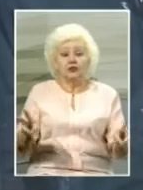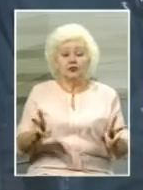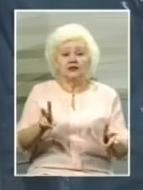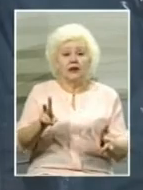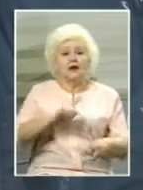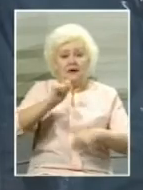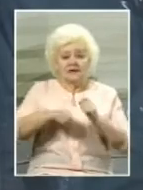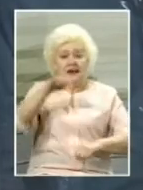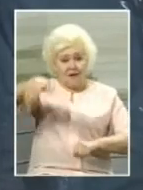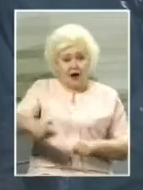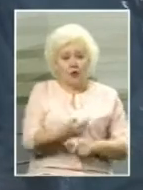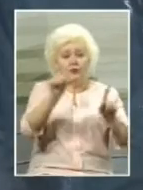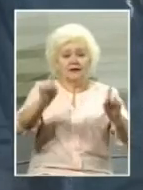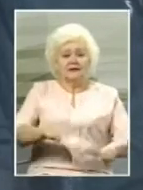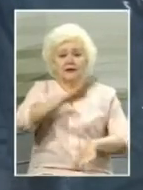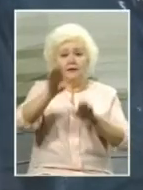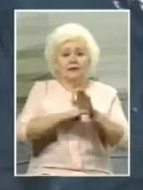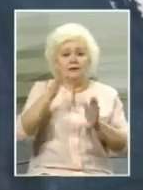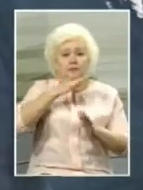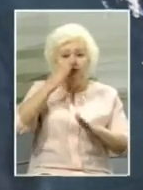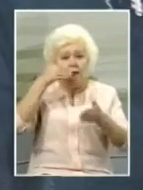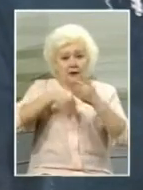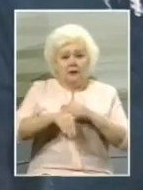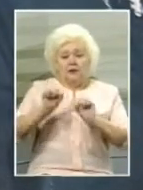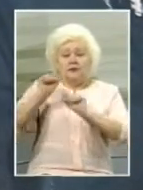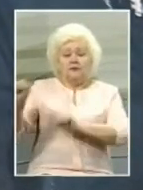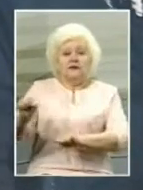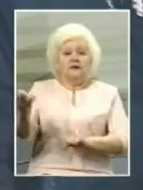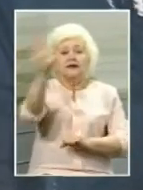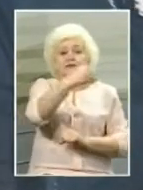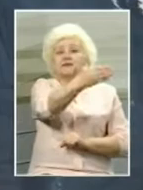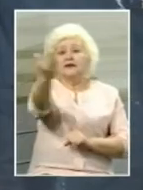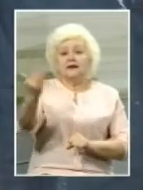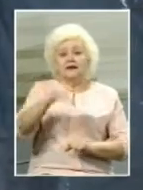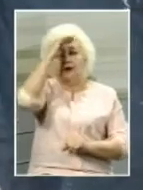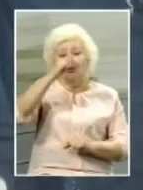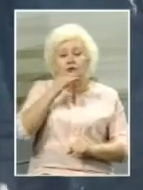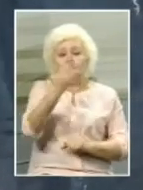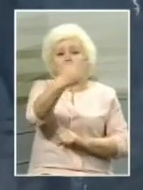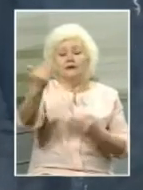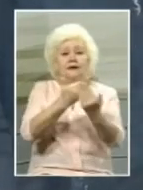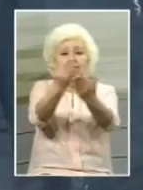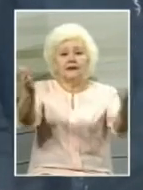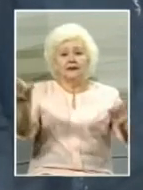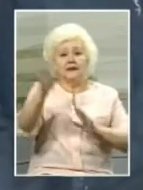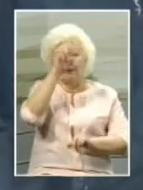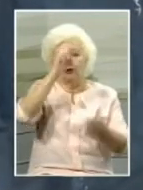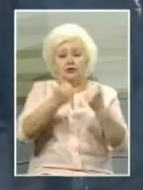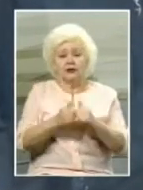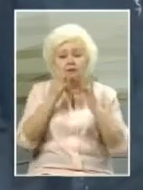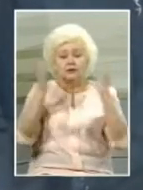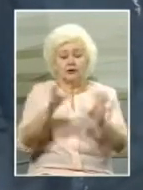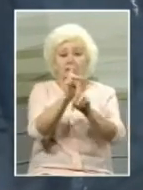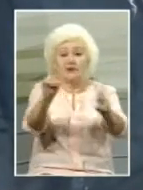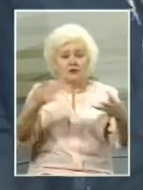окопах сидели, там под водой плавали, защищали. Для их дедов, для их отцов и для них государство сохранили. Мы никому не нужны